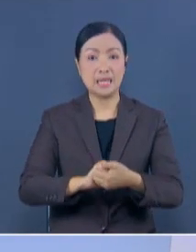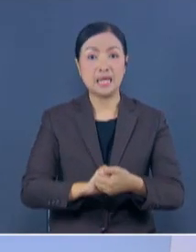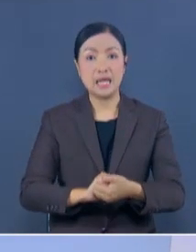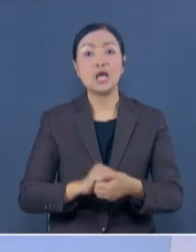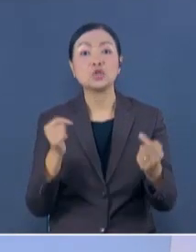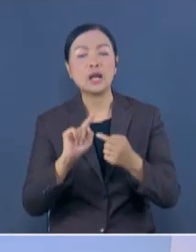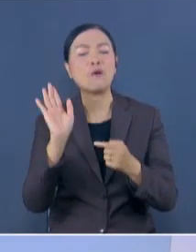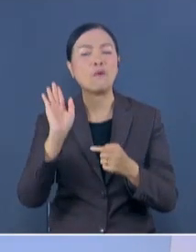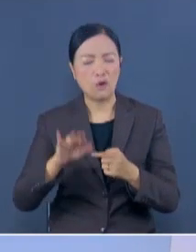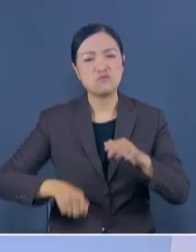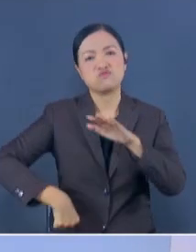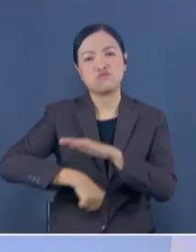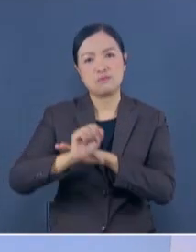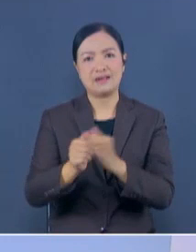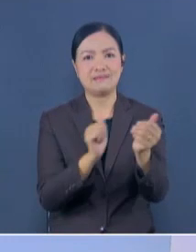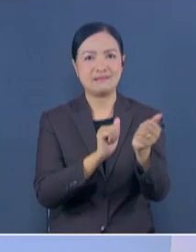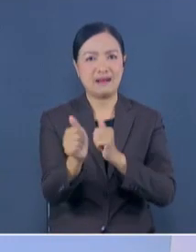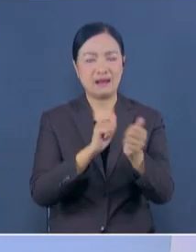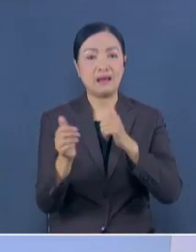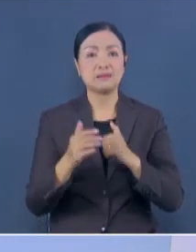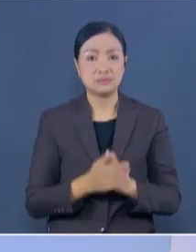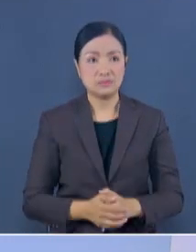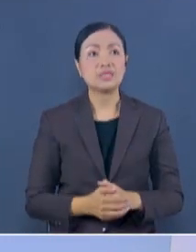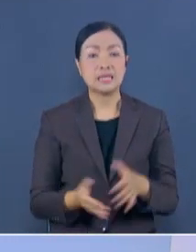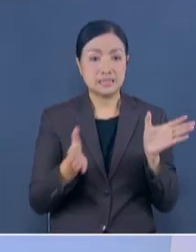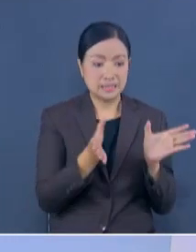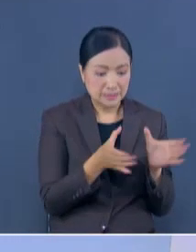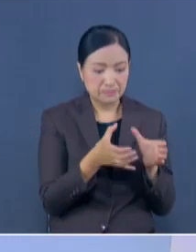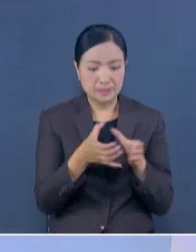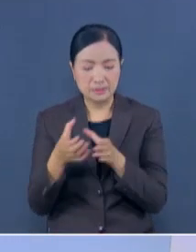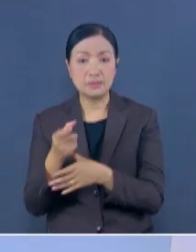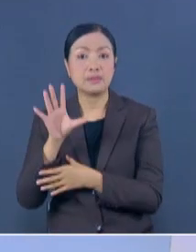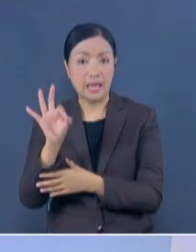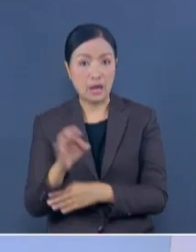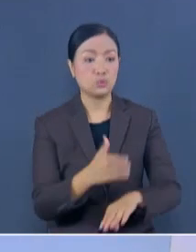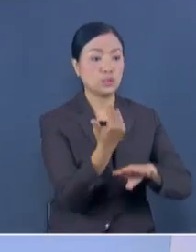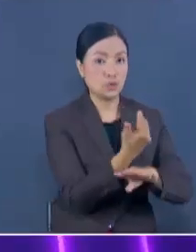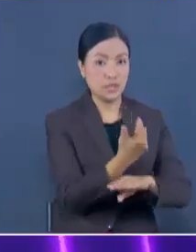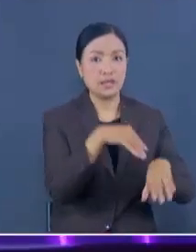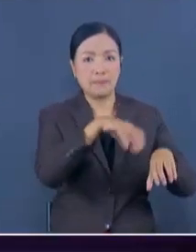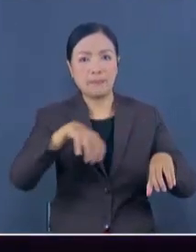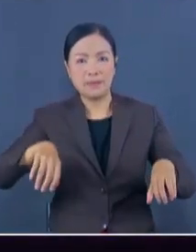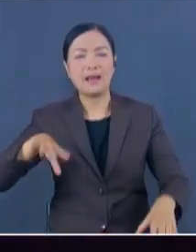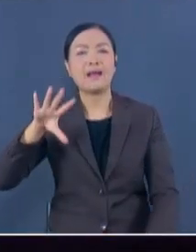ข่งขันนี้ระดับทีวีดิจิตอลนะครับมีทั้งหมด9ทีม9ช่องมาแข่งขันพร้อมกันครับ